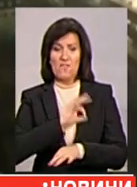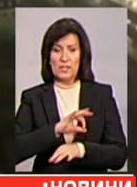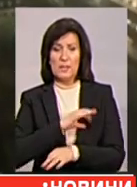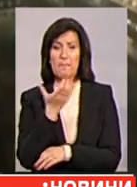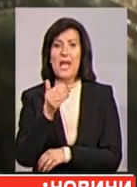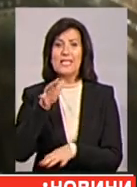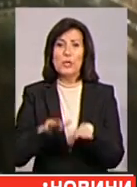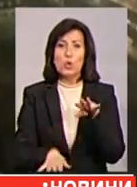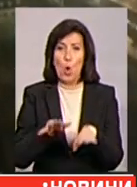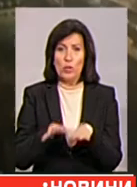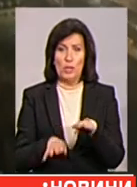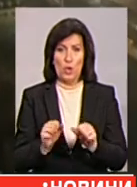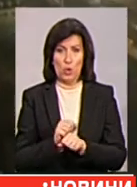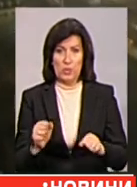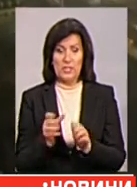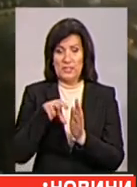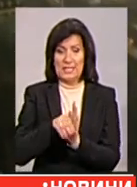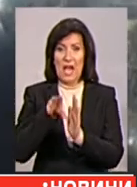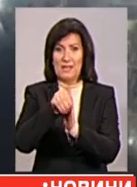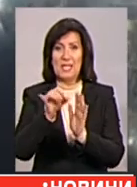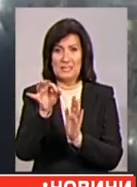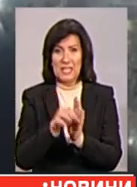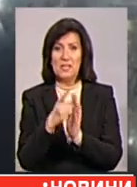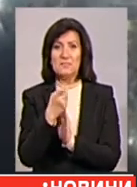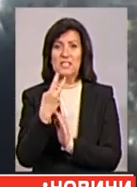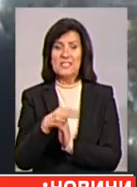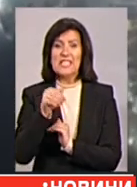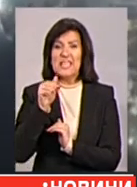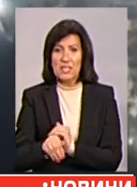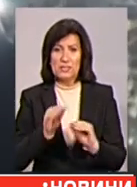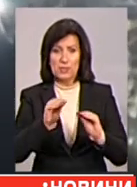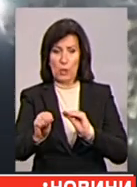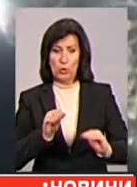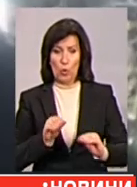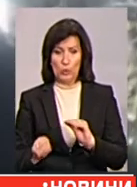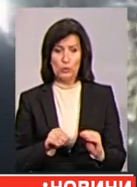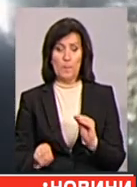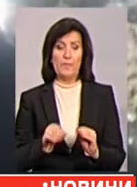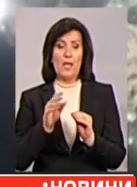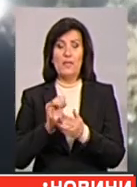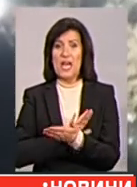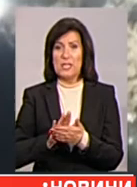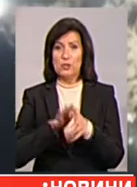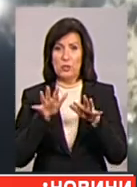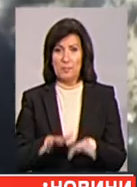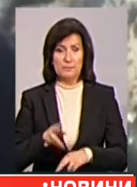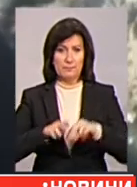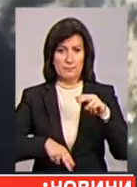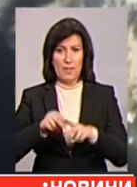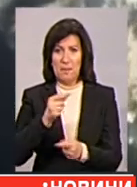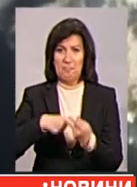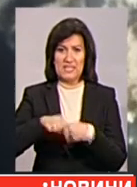близько 5 тонн тротилу. Заклали вибухівку відразу в 120 тисячах точок. Згодом на розчищеному місці постане